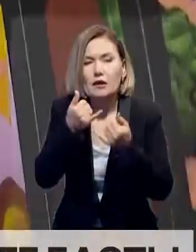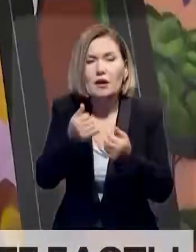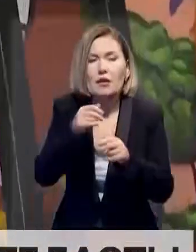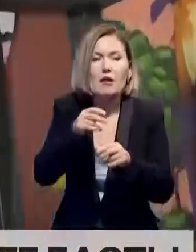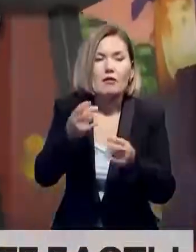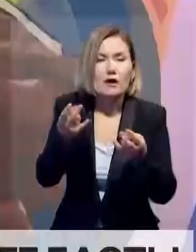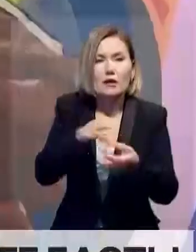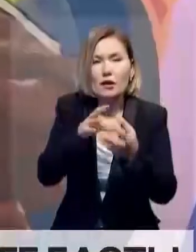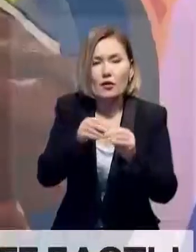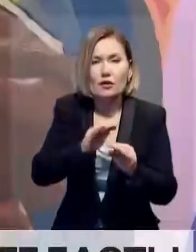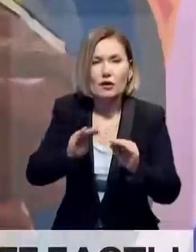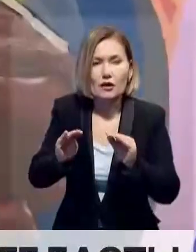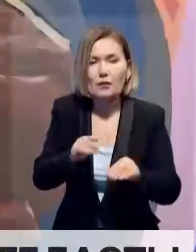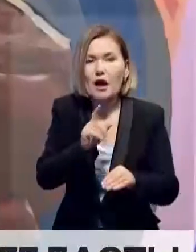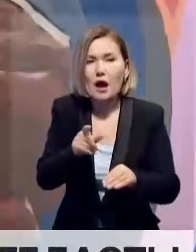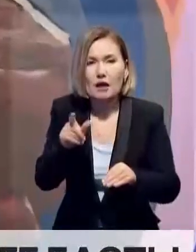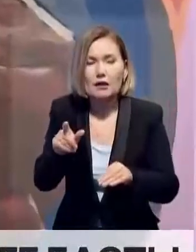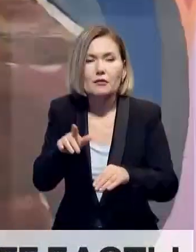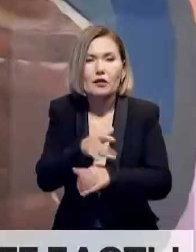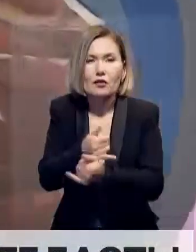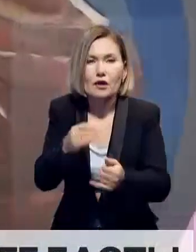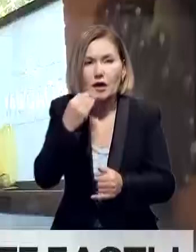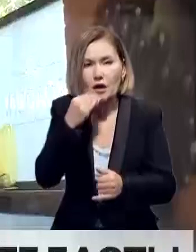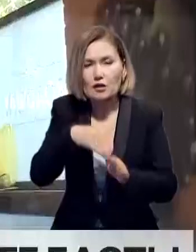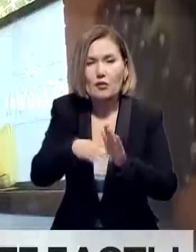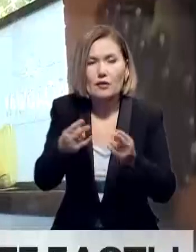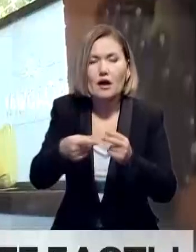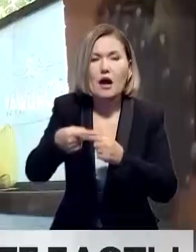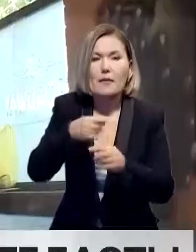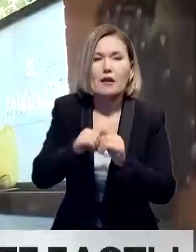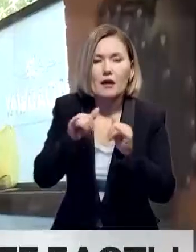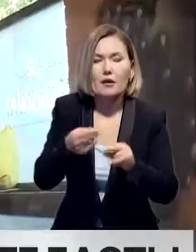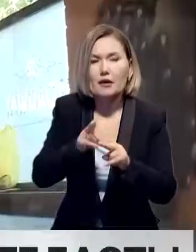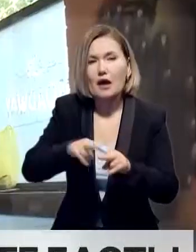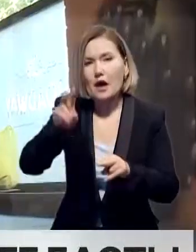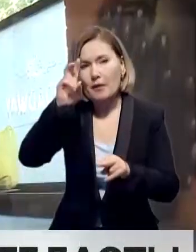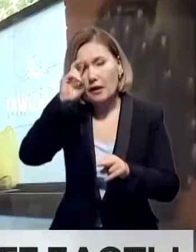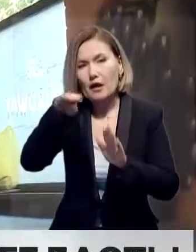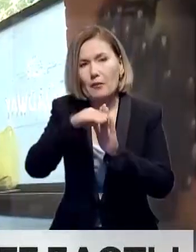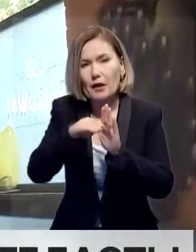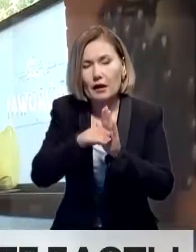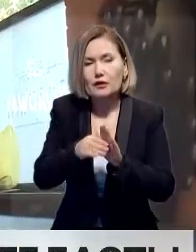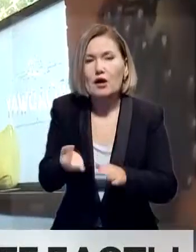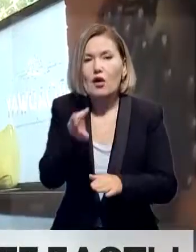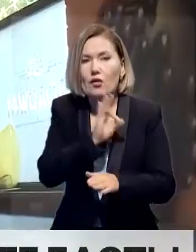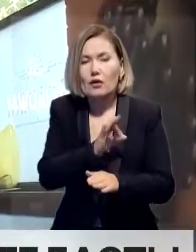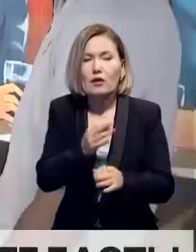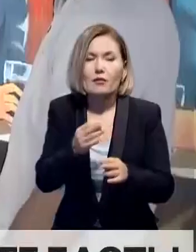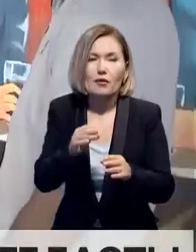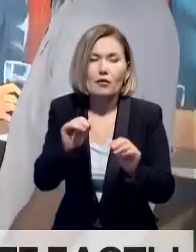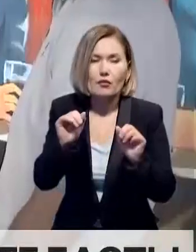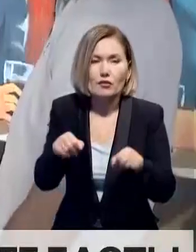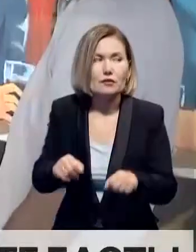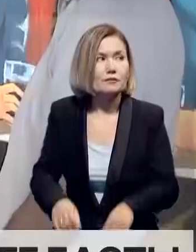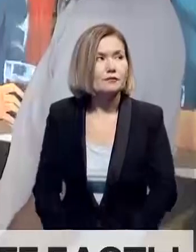ісің ілгері басып, келушілердің көңілінен орын табасын дейді. Ал бизнес бастап, оны дамытуға мемлекеттік бағдарламалардың шарапатын сезінуге болады. То